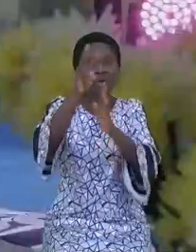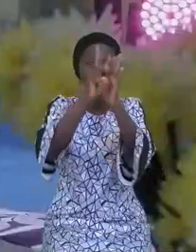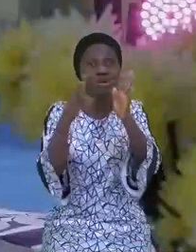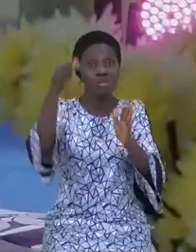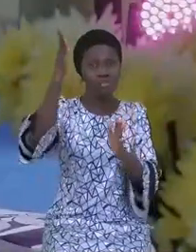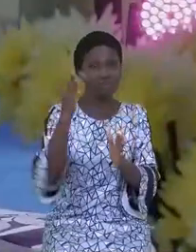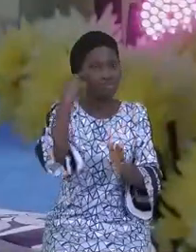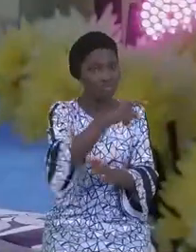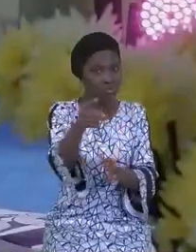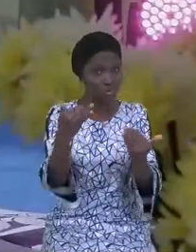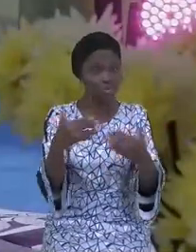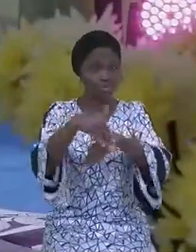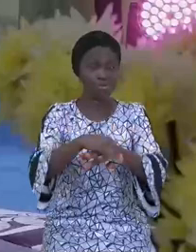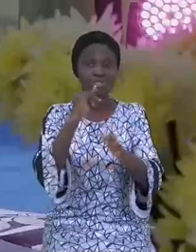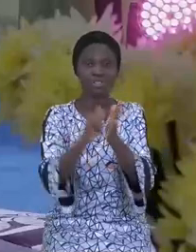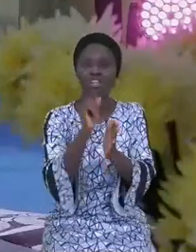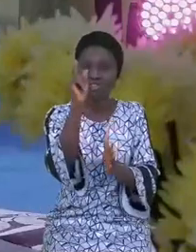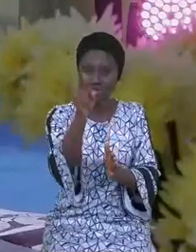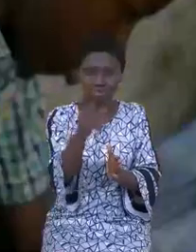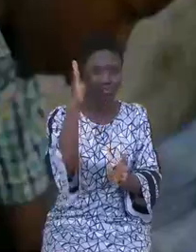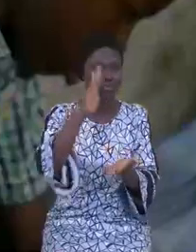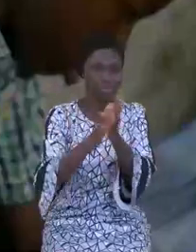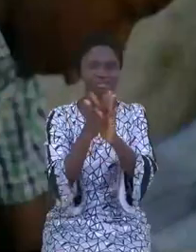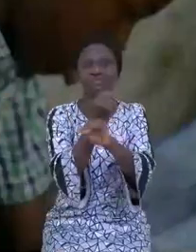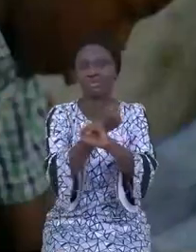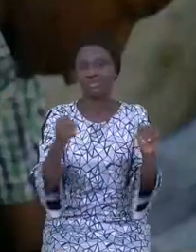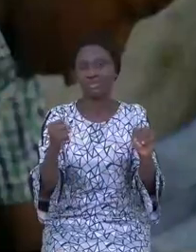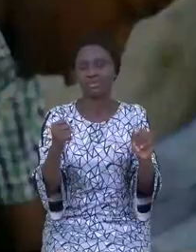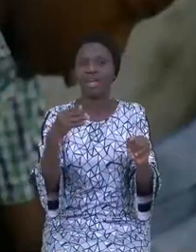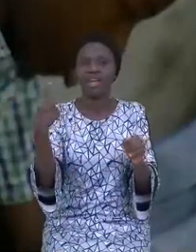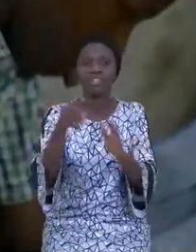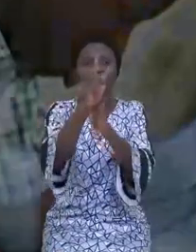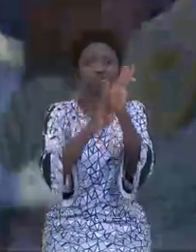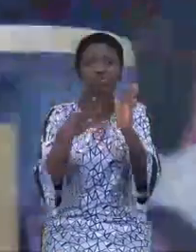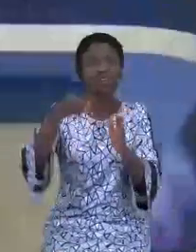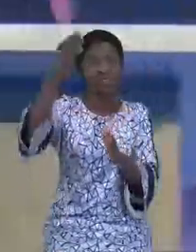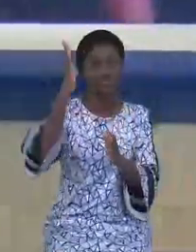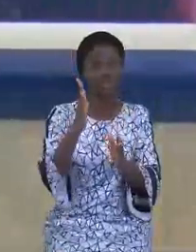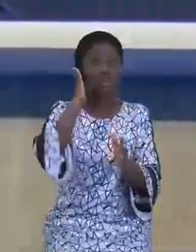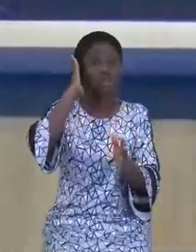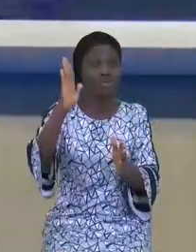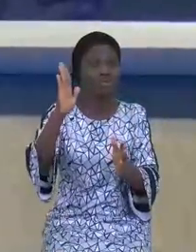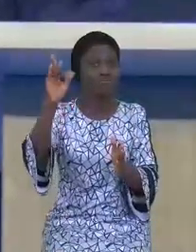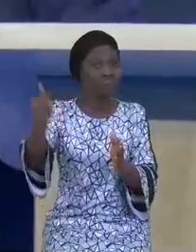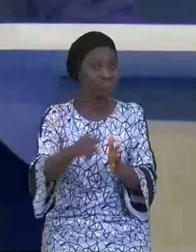soir, c'est que tu sois sauvé. Et la volonté de Dieu va